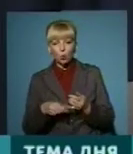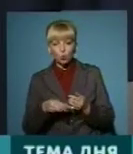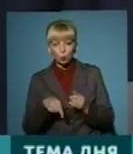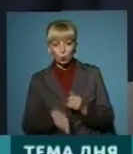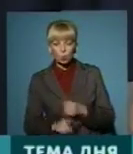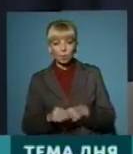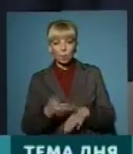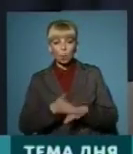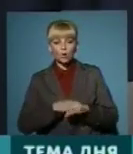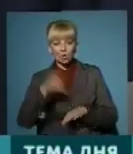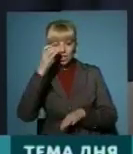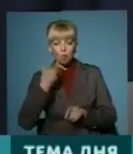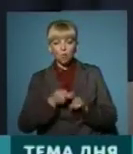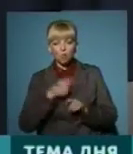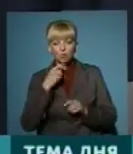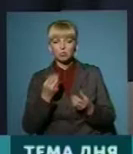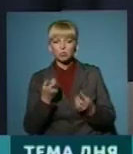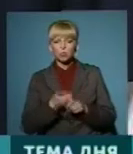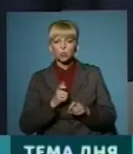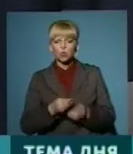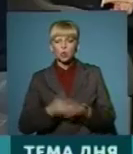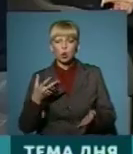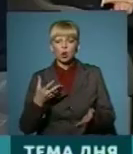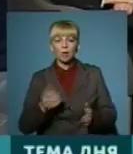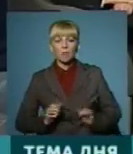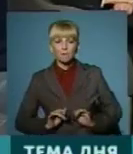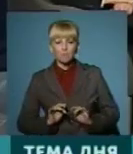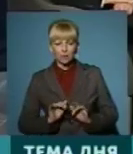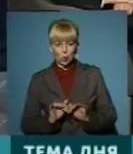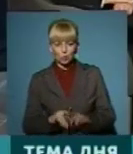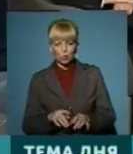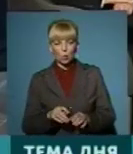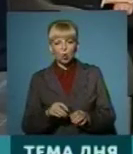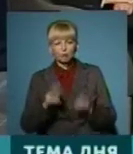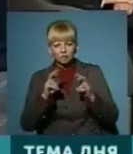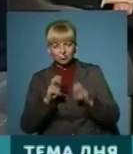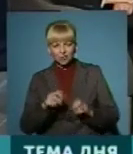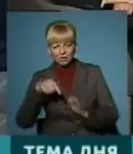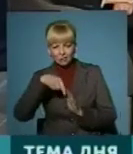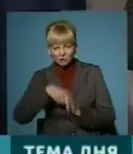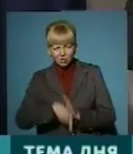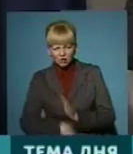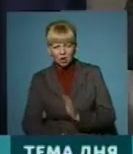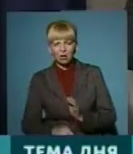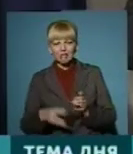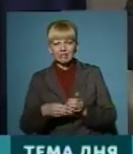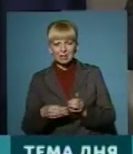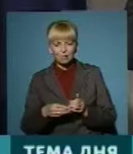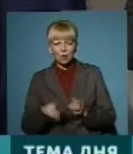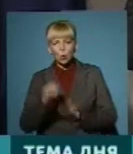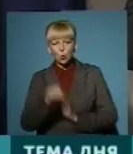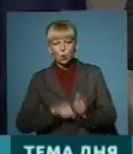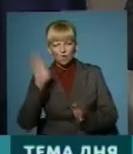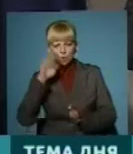так, науковці казали, що це досить вартісна процедура, да, досліджувати глибинні шари землі і ту ж криничну